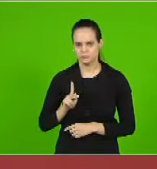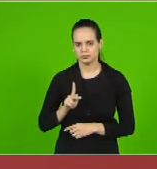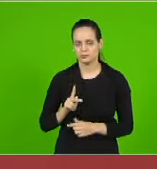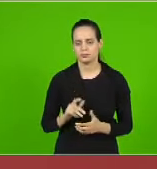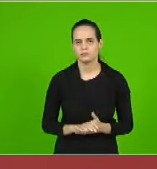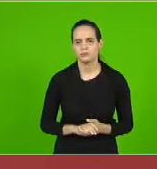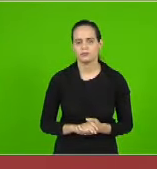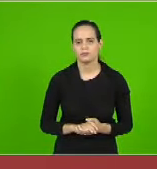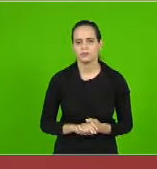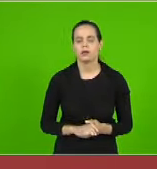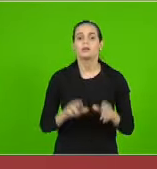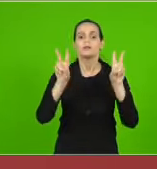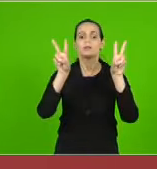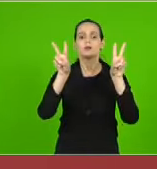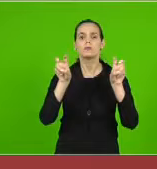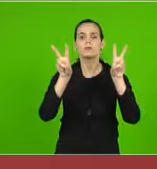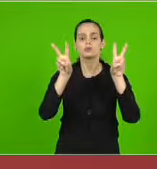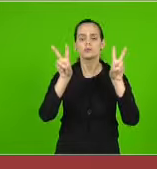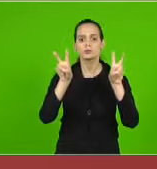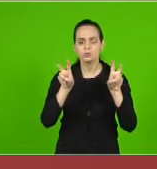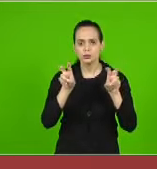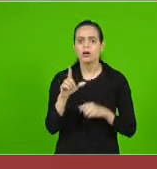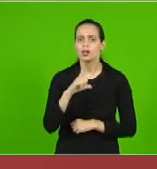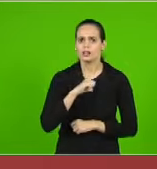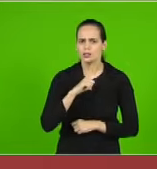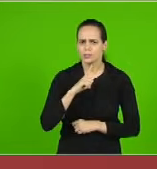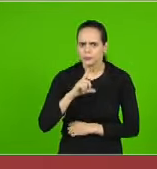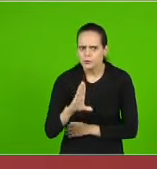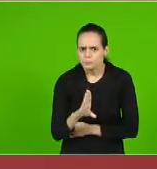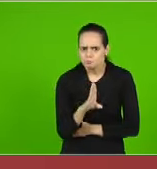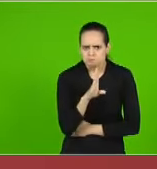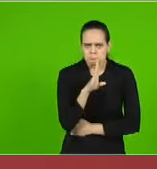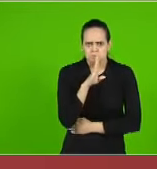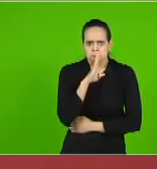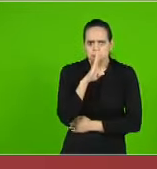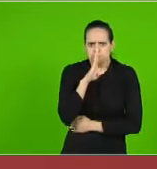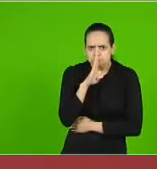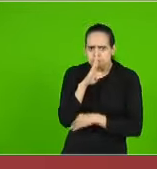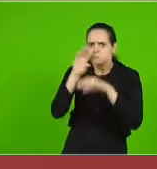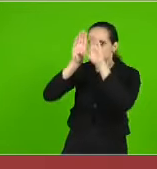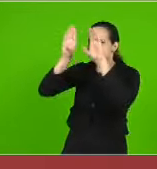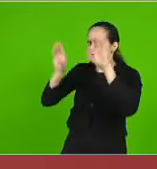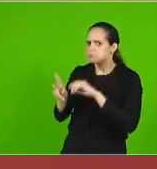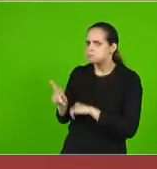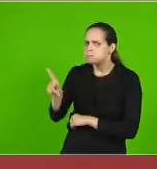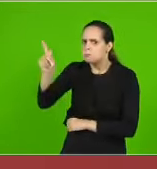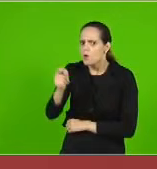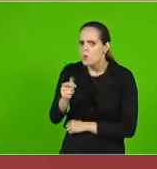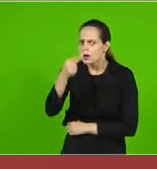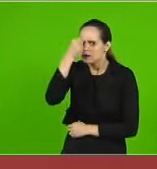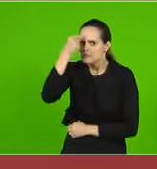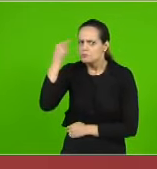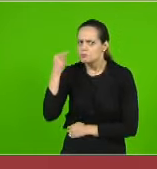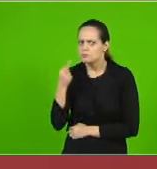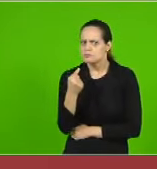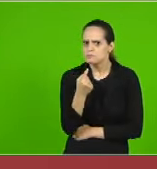давайте мы взглянем. Это было безмолвие на небе, да? Почти на полчаса,